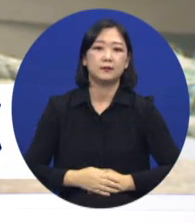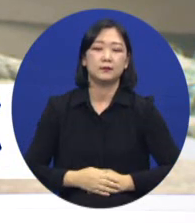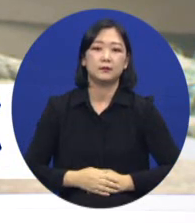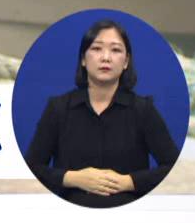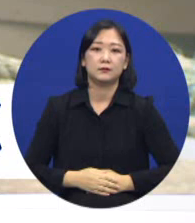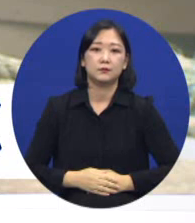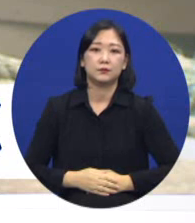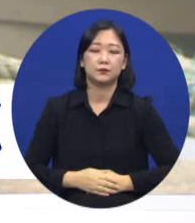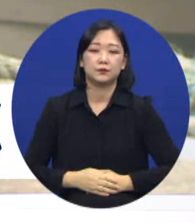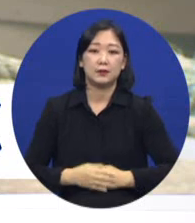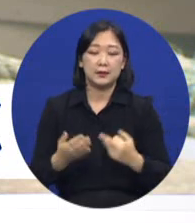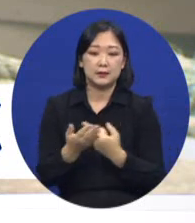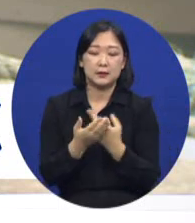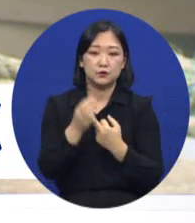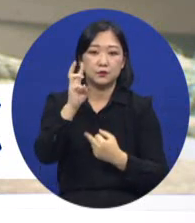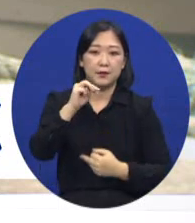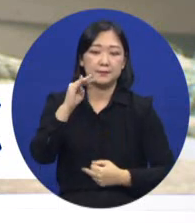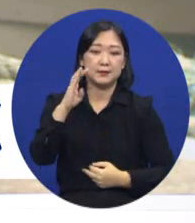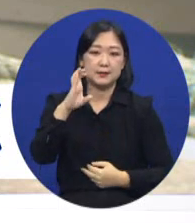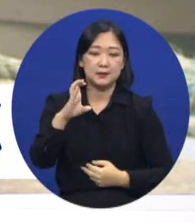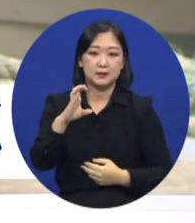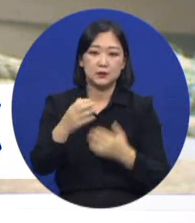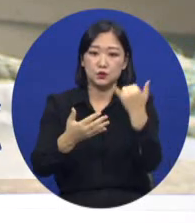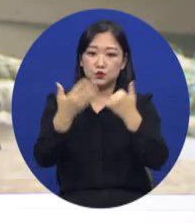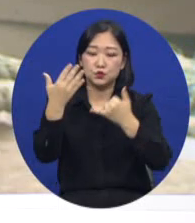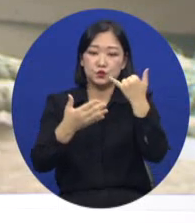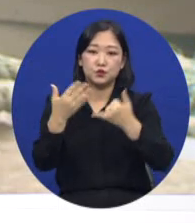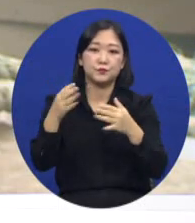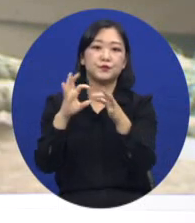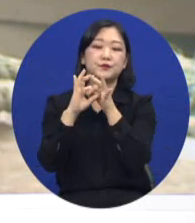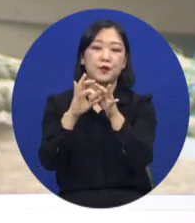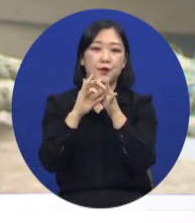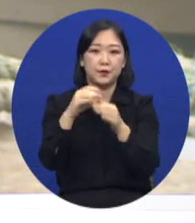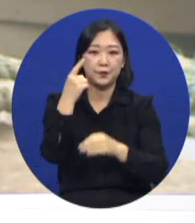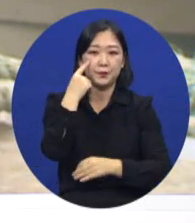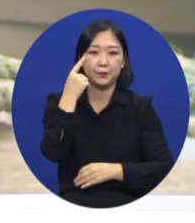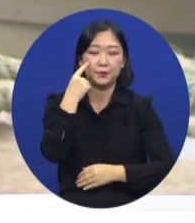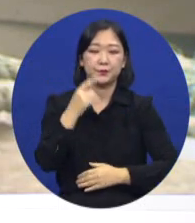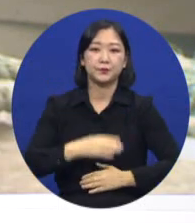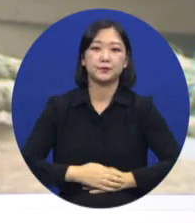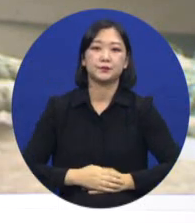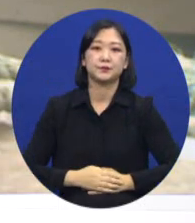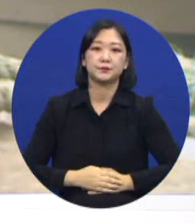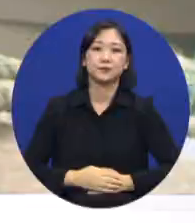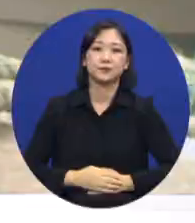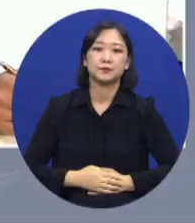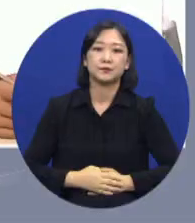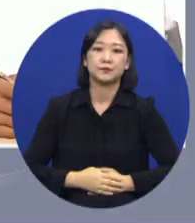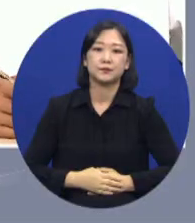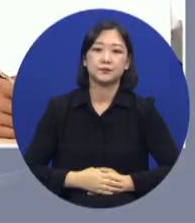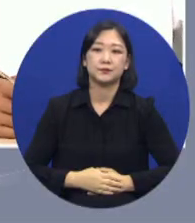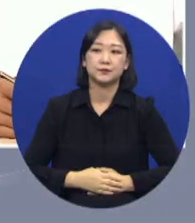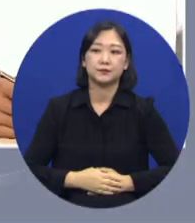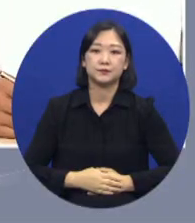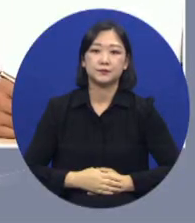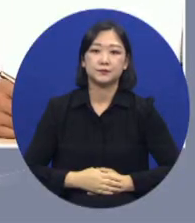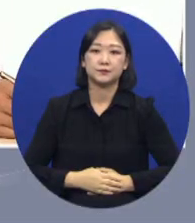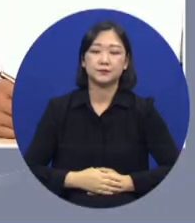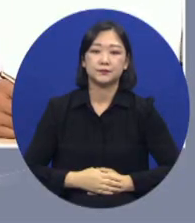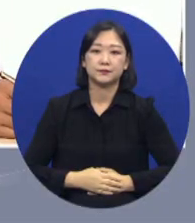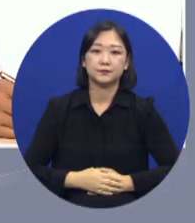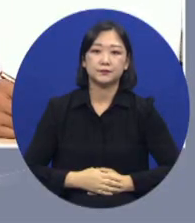있습니다. 제주 MBC 유튜브 채널 스튜디오 제주 MBC를 연결해서 자세한 내용을 들어보도록 하죠. 스튜디오 제주